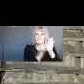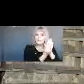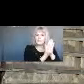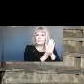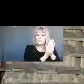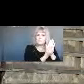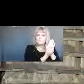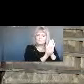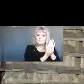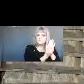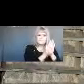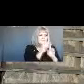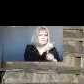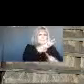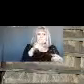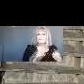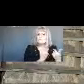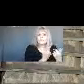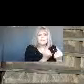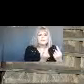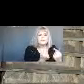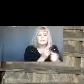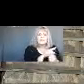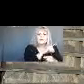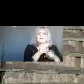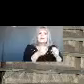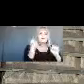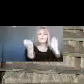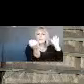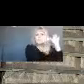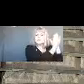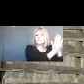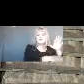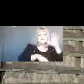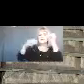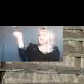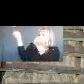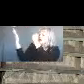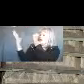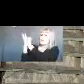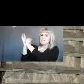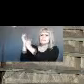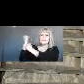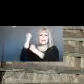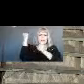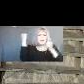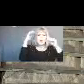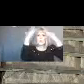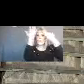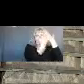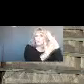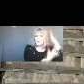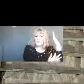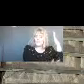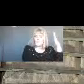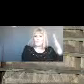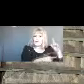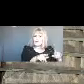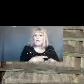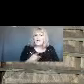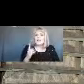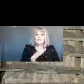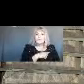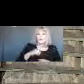het, omdat God met hom was. Julle het nie in hom geglo nie en hom laat kruisig, maar God het hom uit die dood